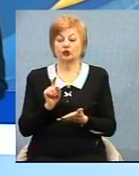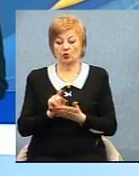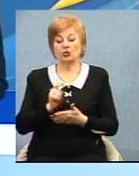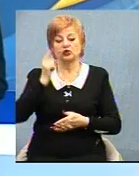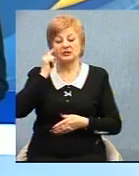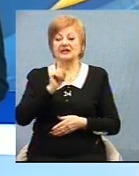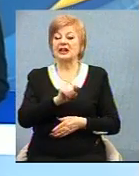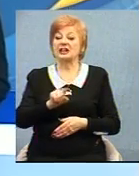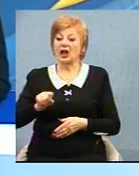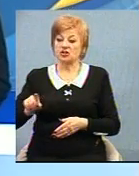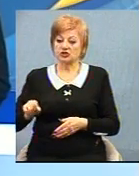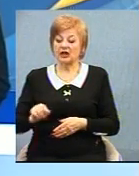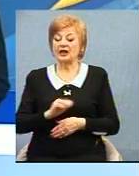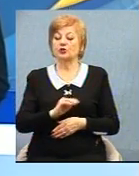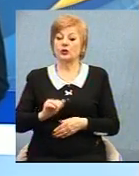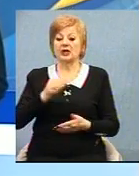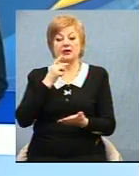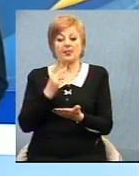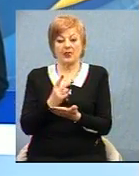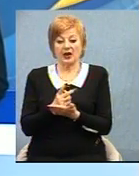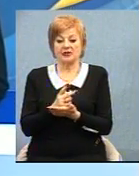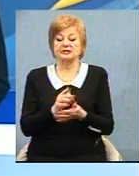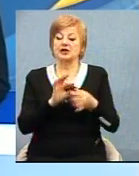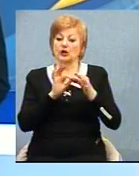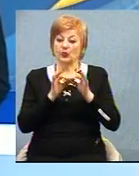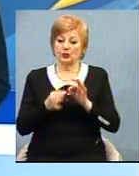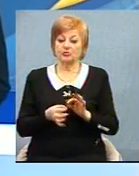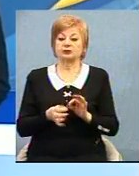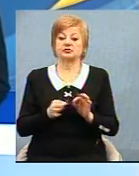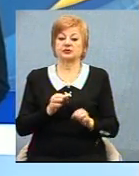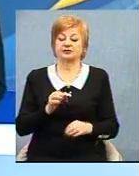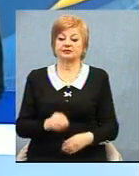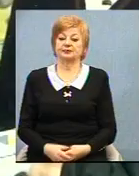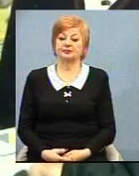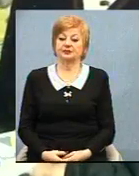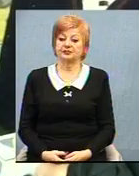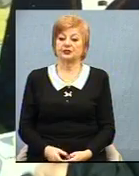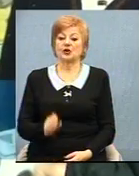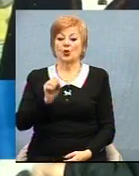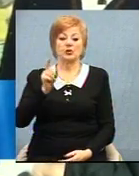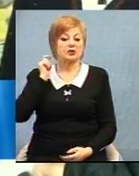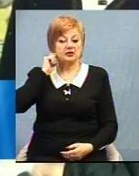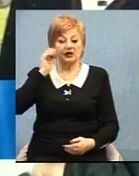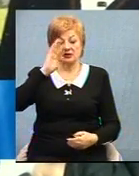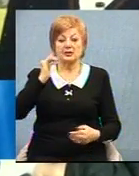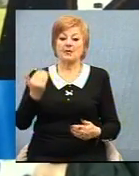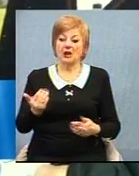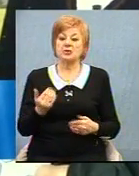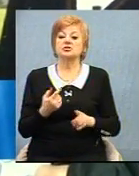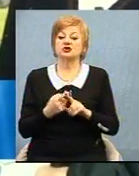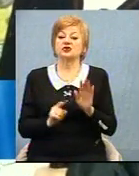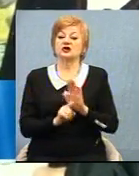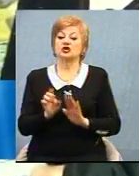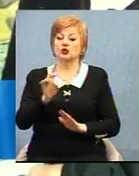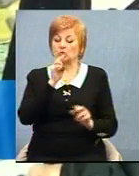кожен. Окрім того, дітям продемонстрували тонкощі роботи надзвичайників. 11-річний Сергій Квачов на початку листопада